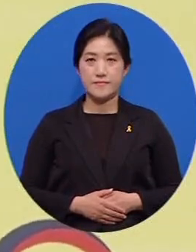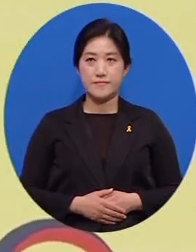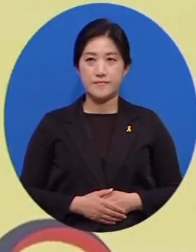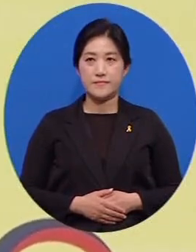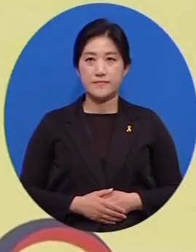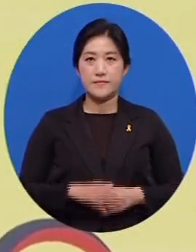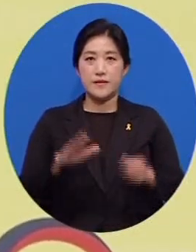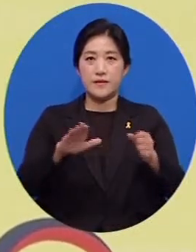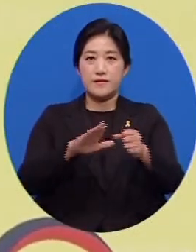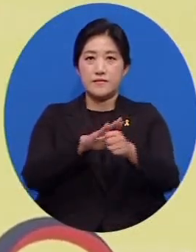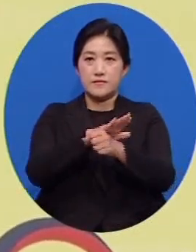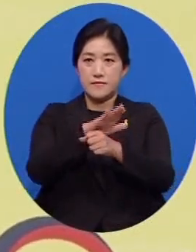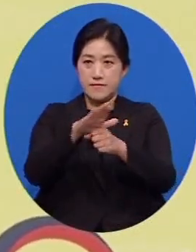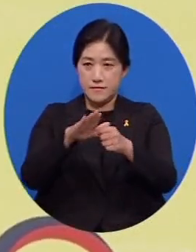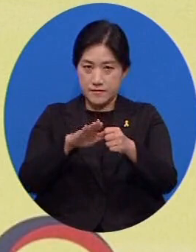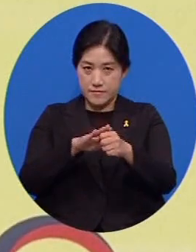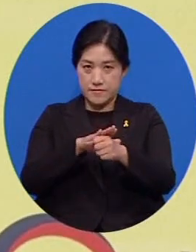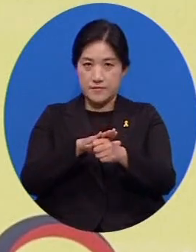사랑하고